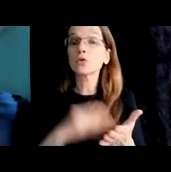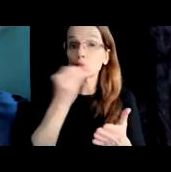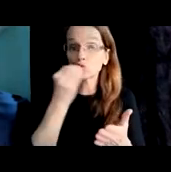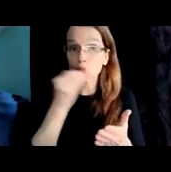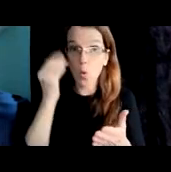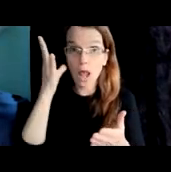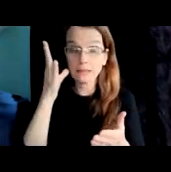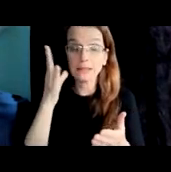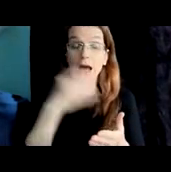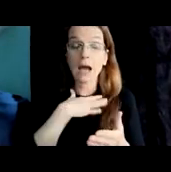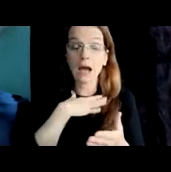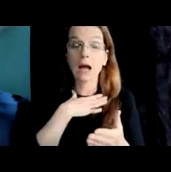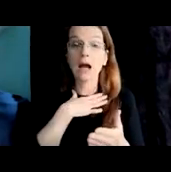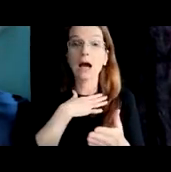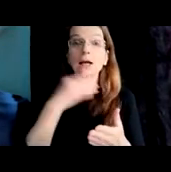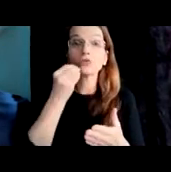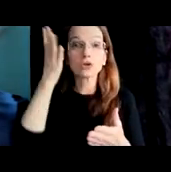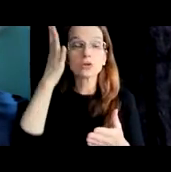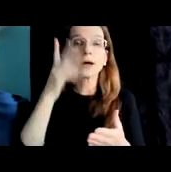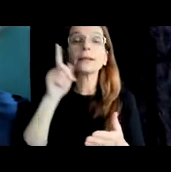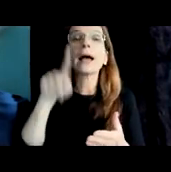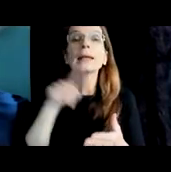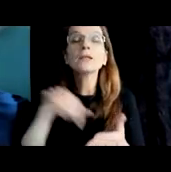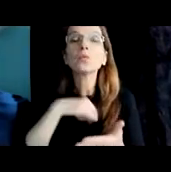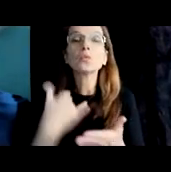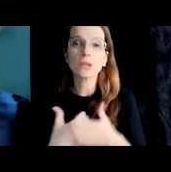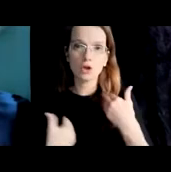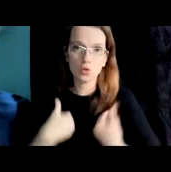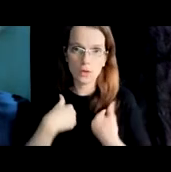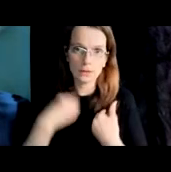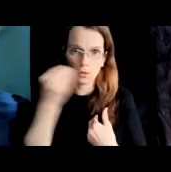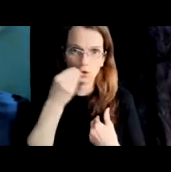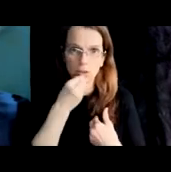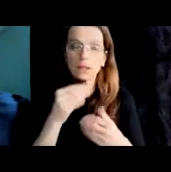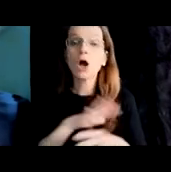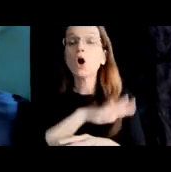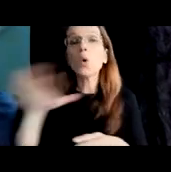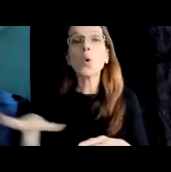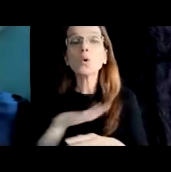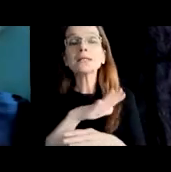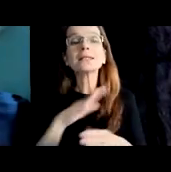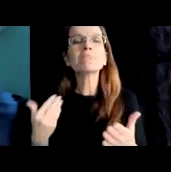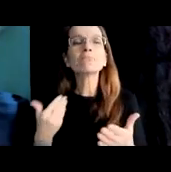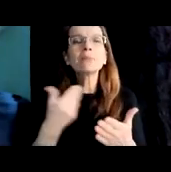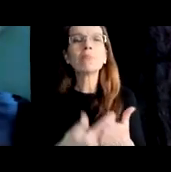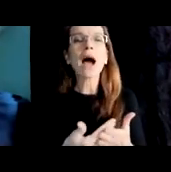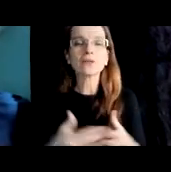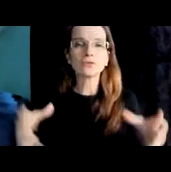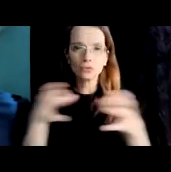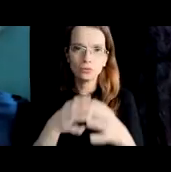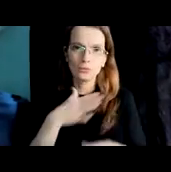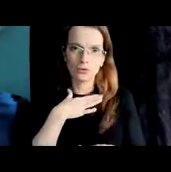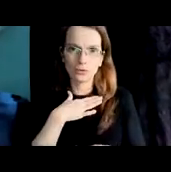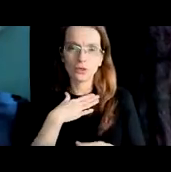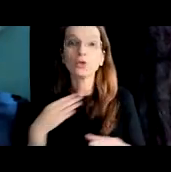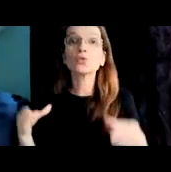izobraževanja in vseživljenjskega učenja vsi pripadajo skupni šoli oziroma skupnim